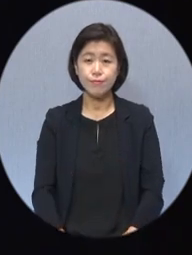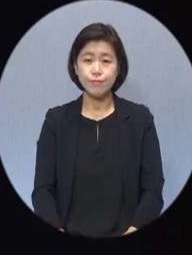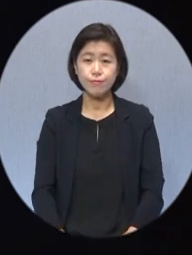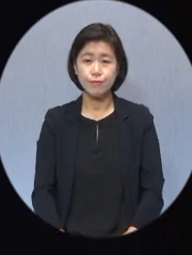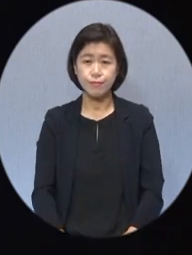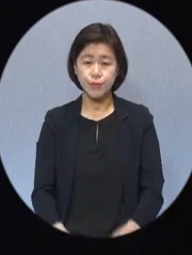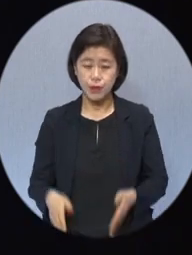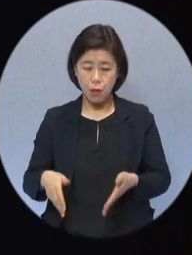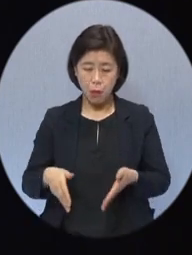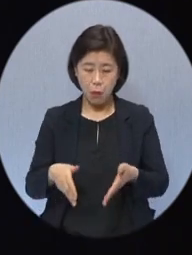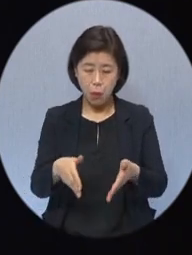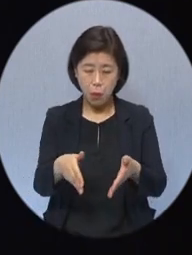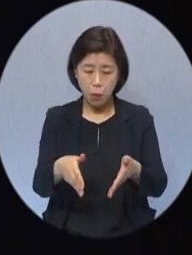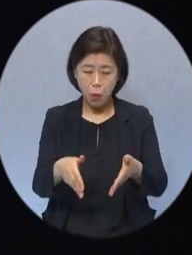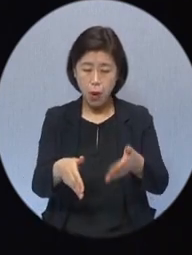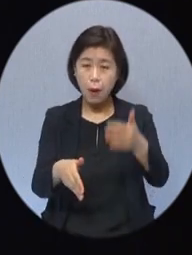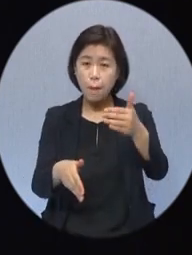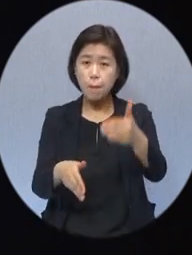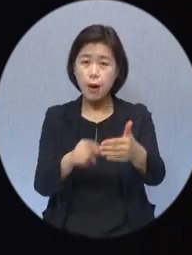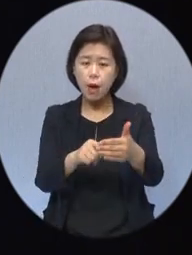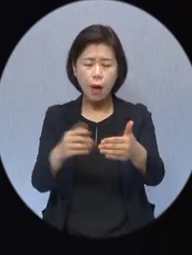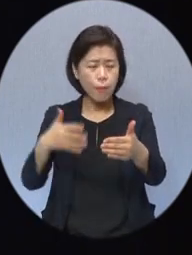골목 끝에 부는 바람소리.